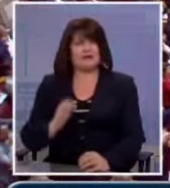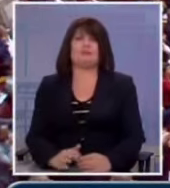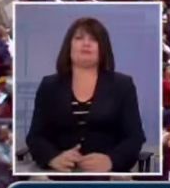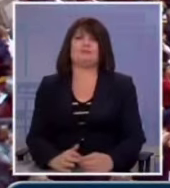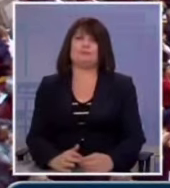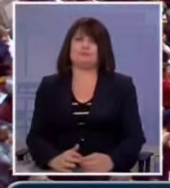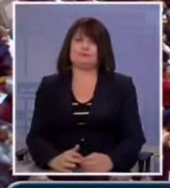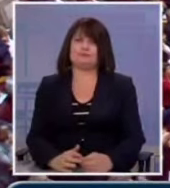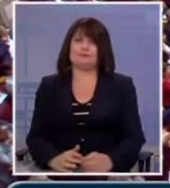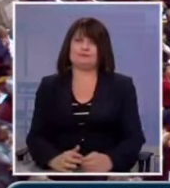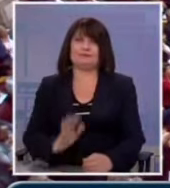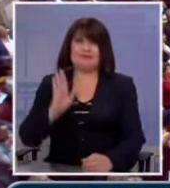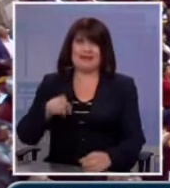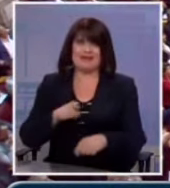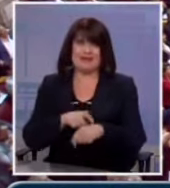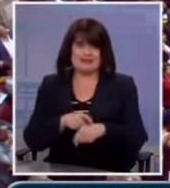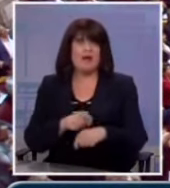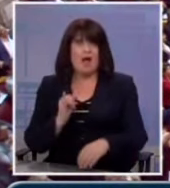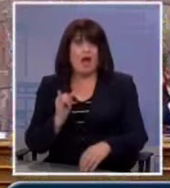ότι ακόμη και